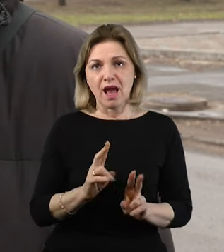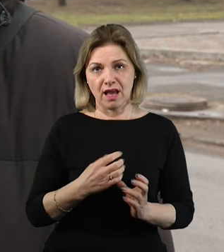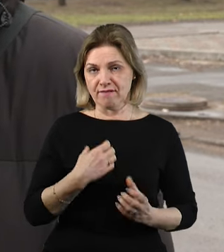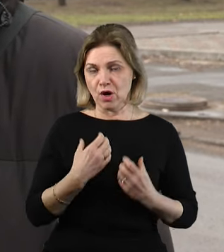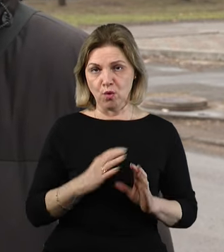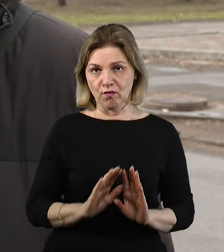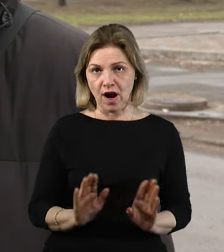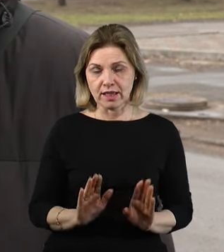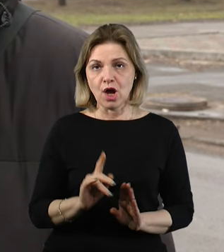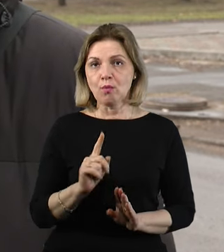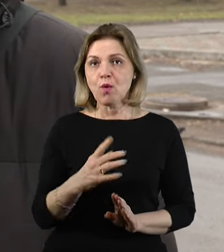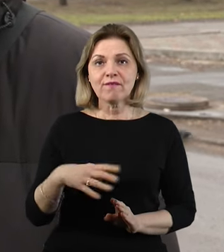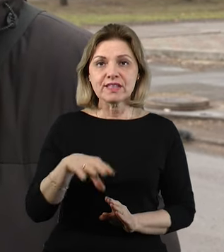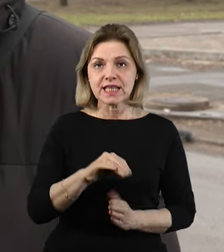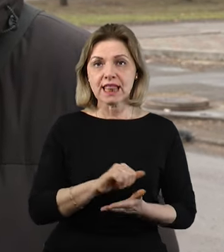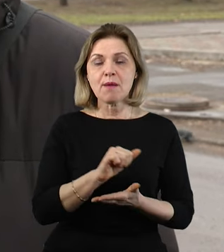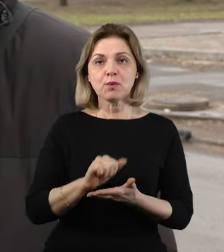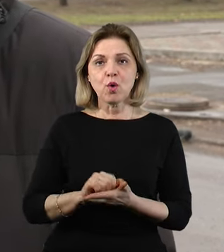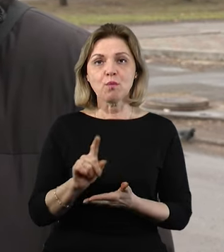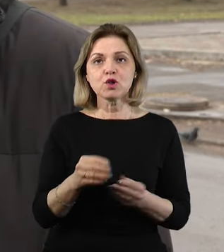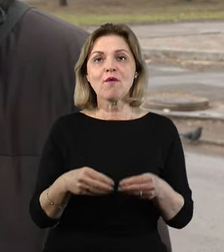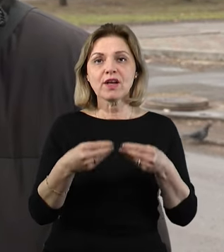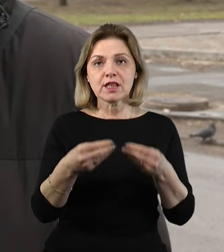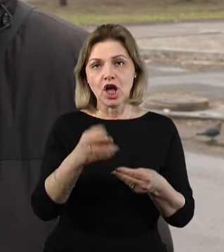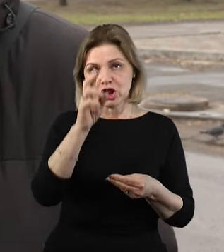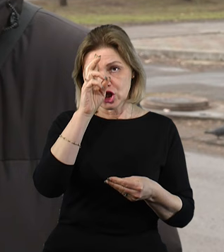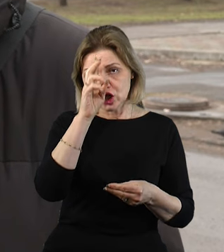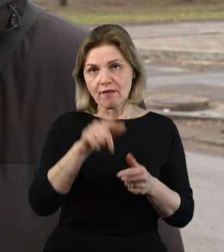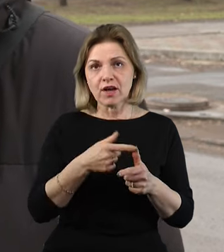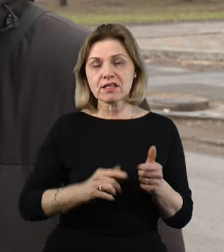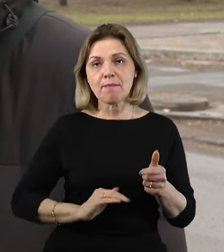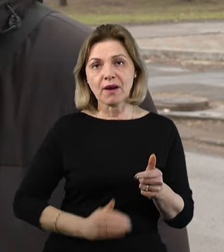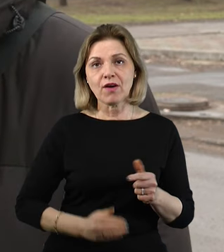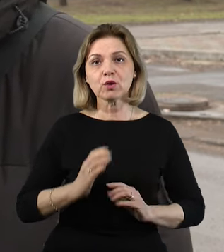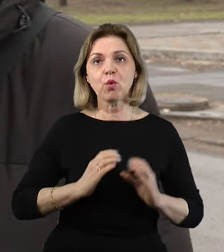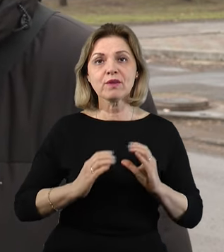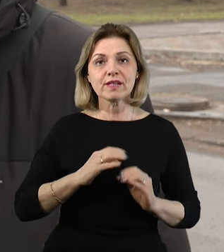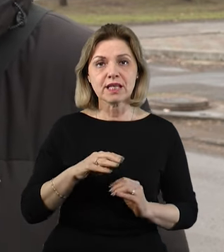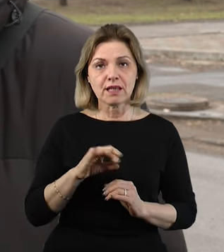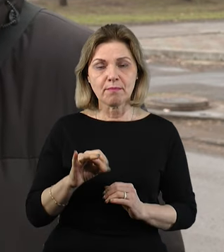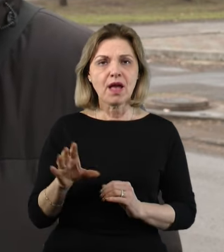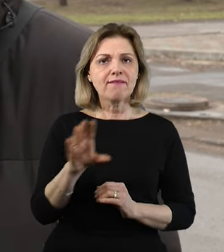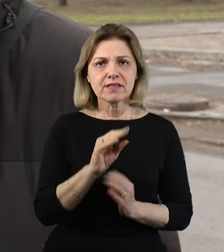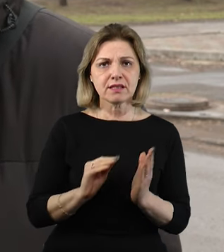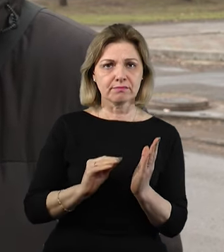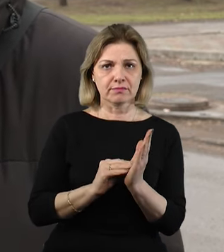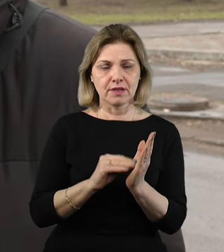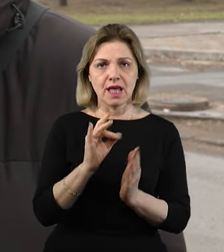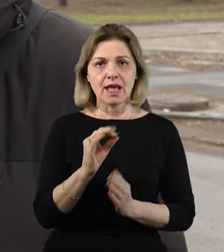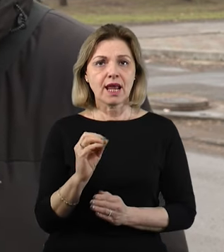жодних хвилювань, тому що у нас всі дипломи, які видаються державними чи приватними університетами, вони всі вносяться в